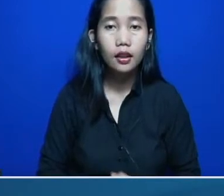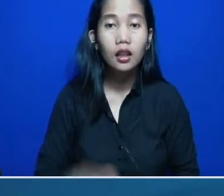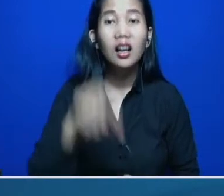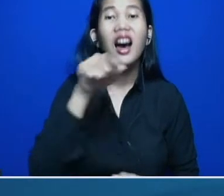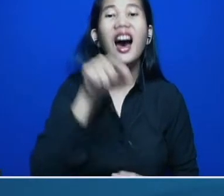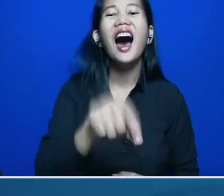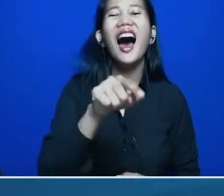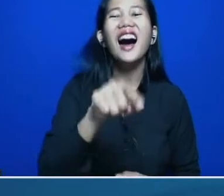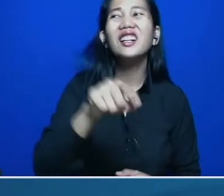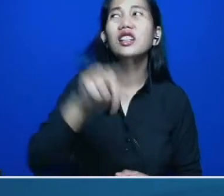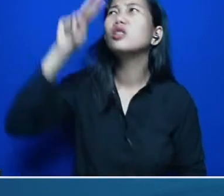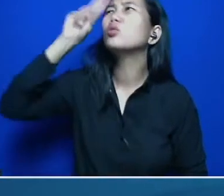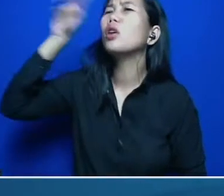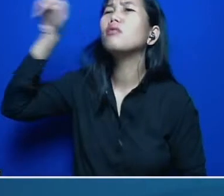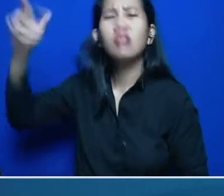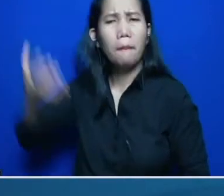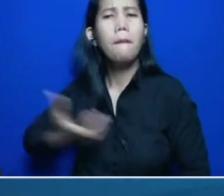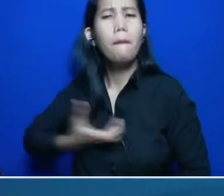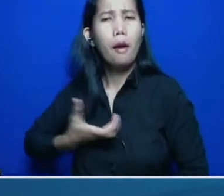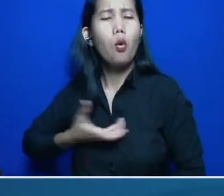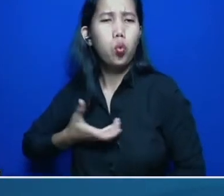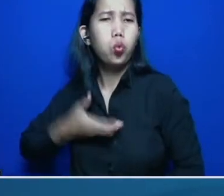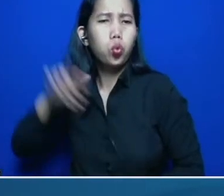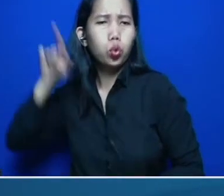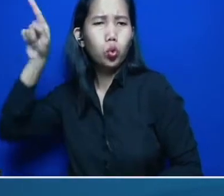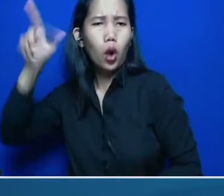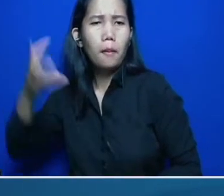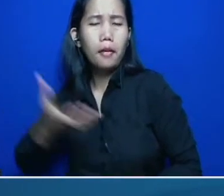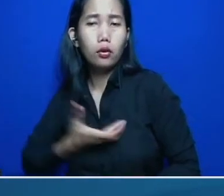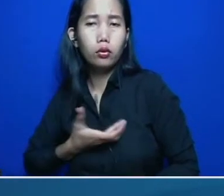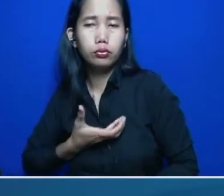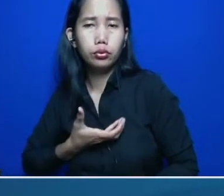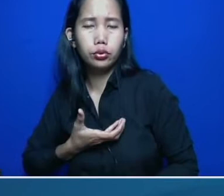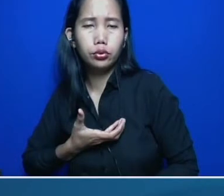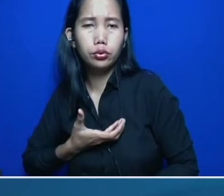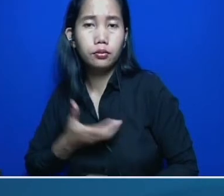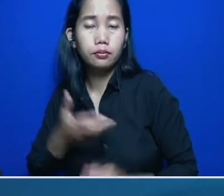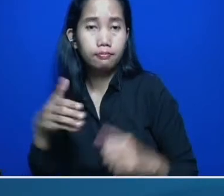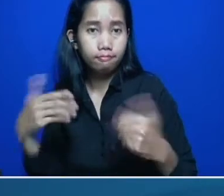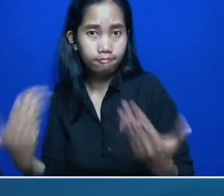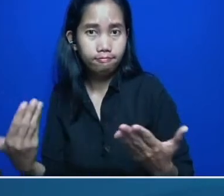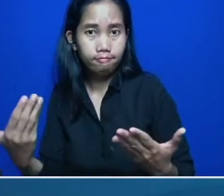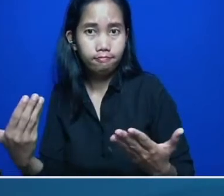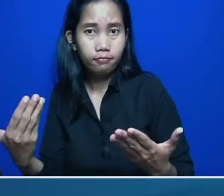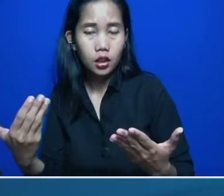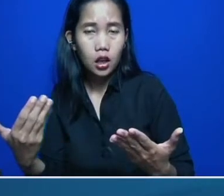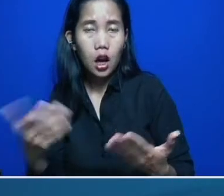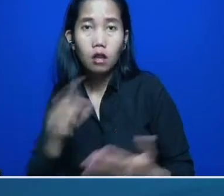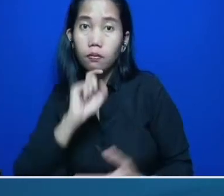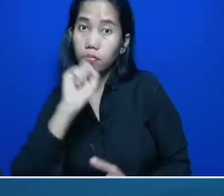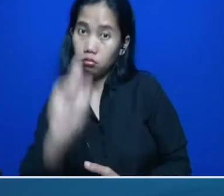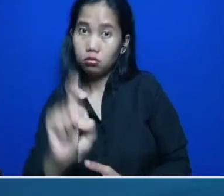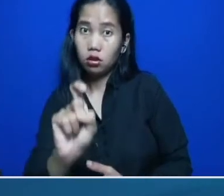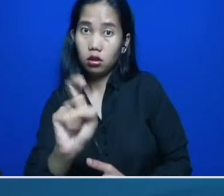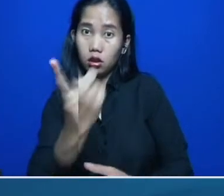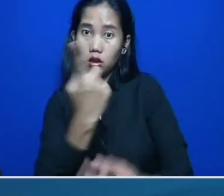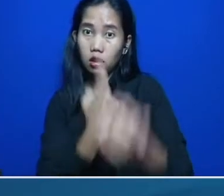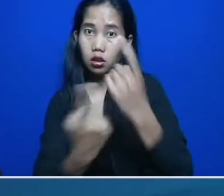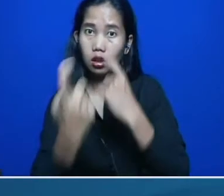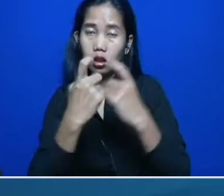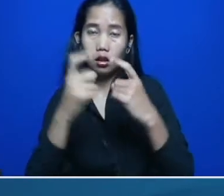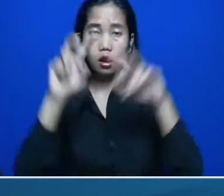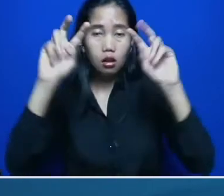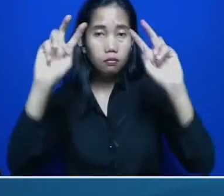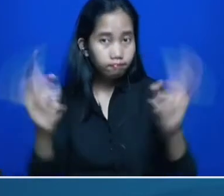Tuhan itu sebabnya kita perlu bertanya lagi kenapa perlu